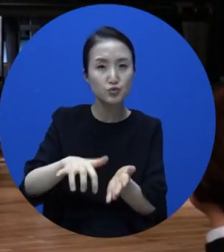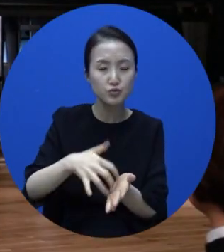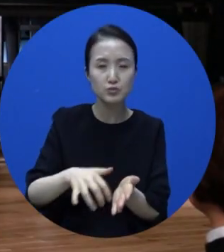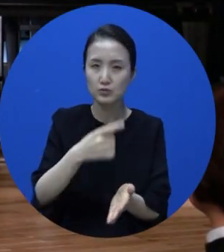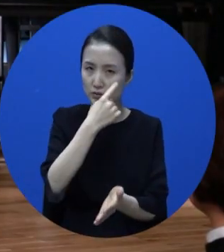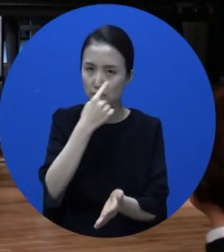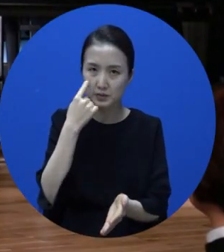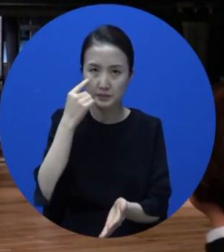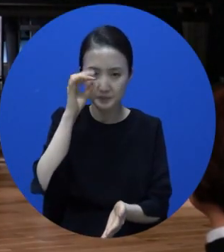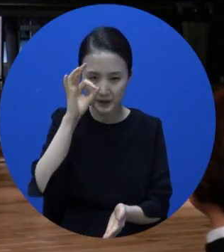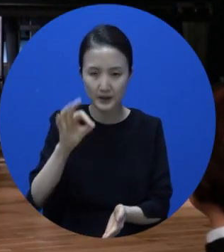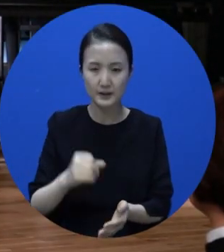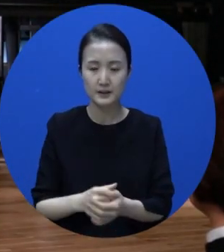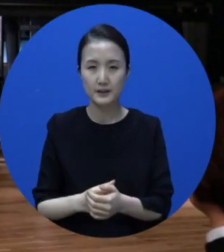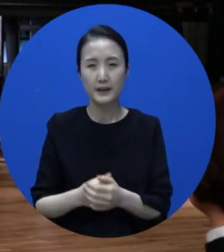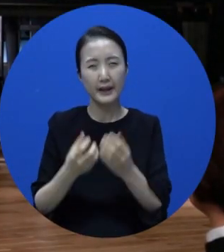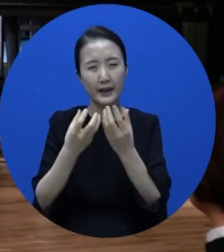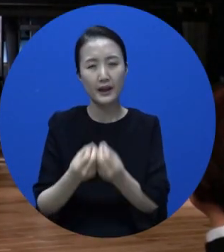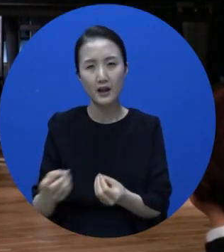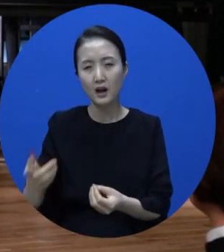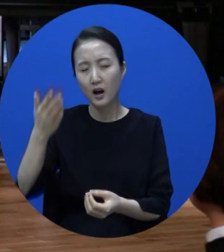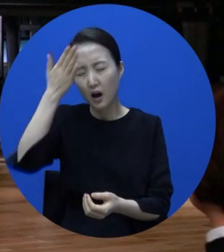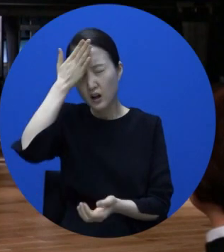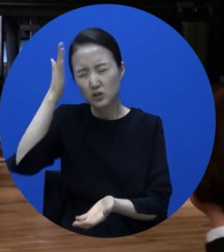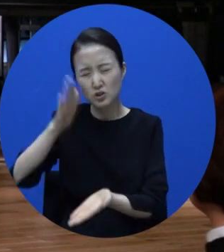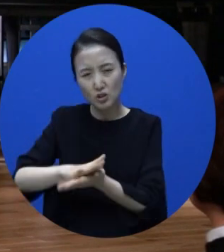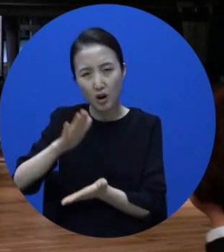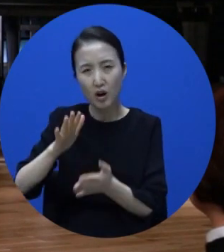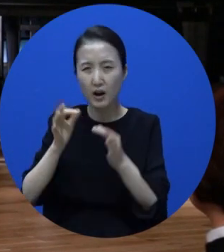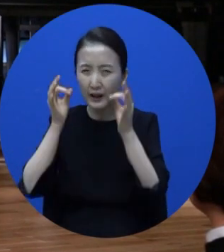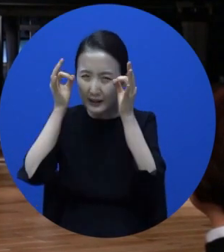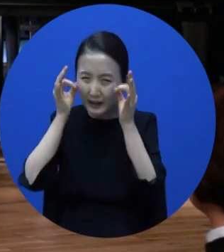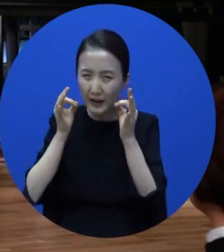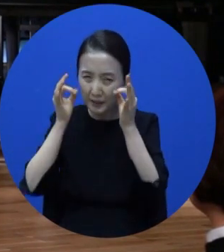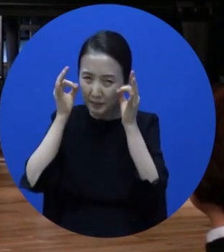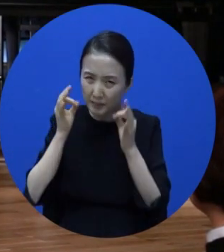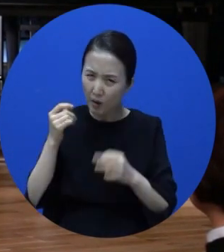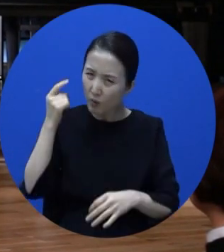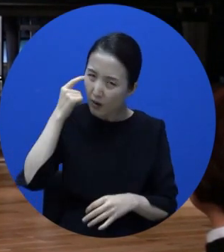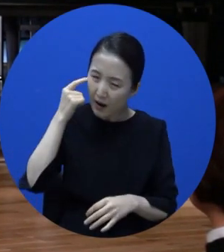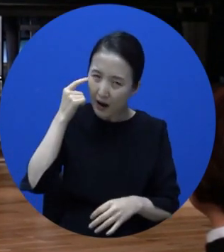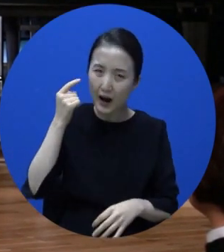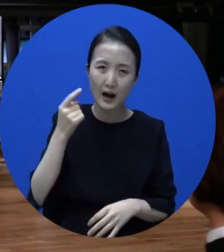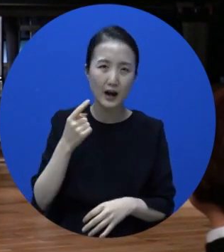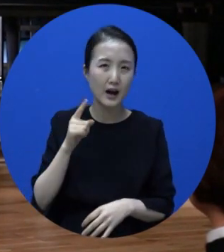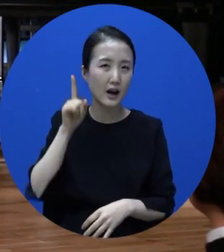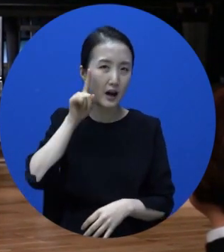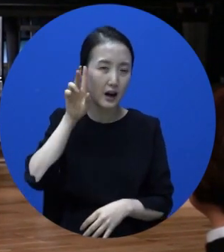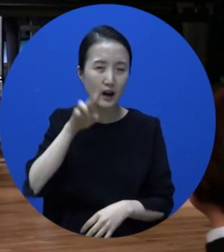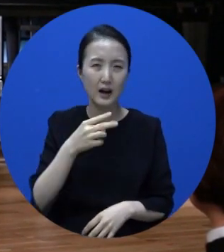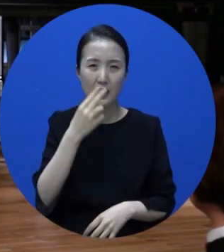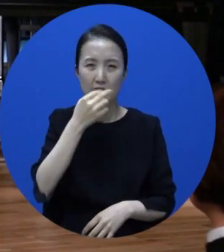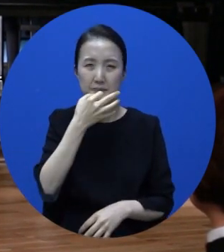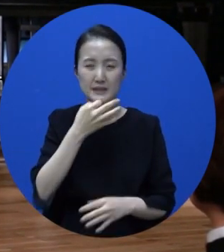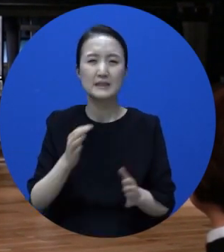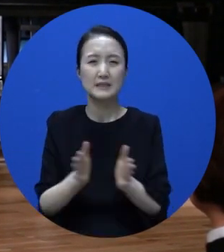땀이 삐질삐질 흘려 그럼 이 사람은 하루 있다가 감기가 걸릴 거라는 것을 알 수 있어요 그런 식으로 선행 지표 라는